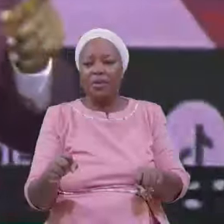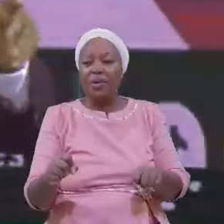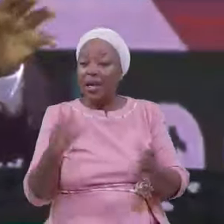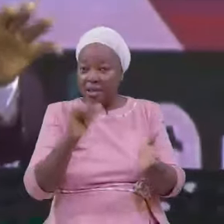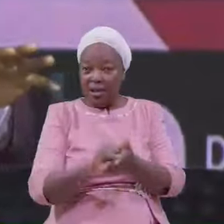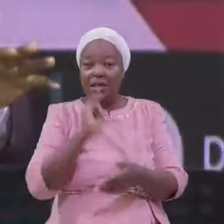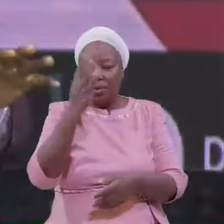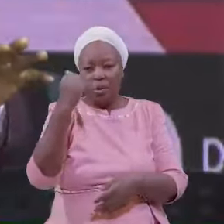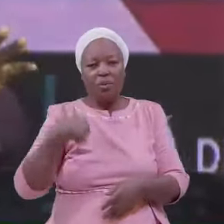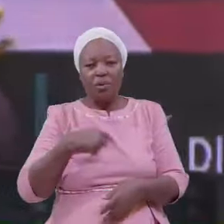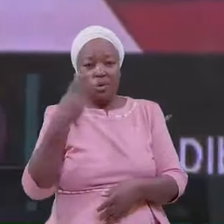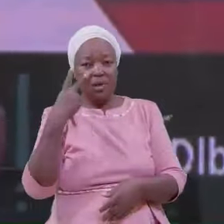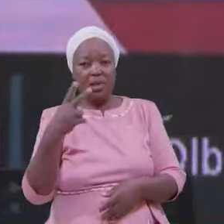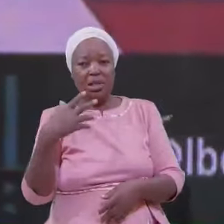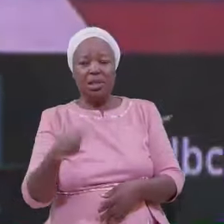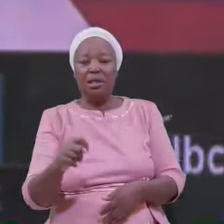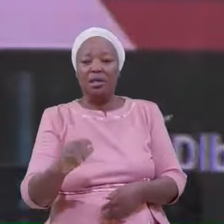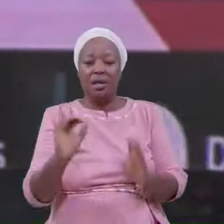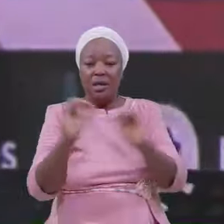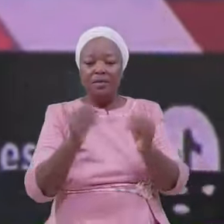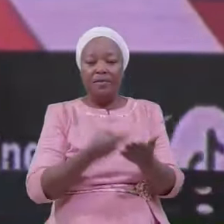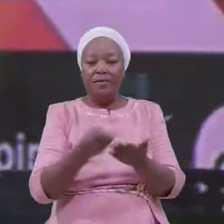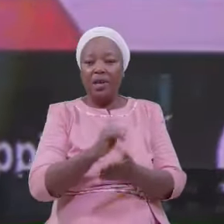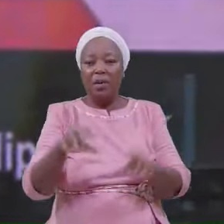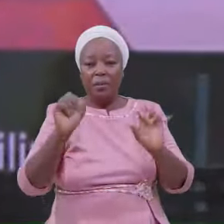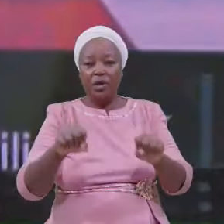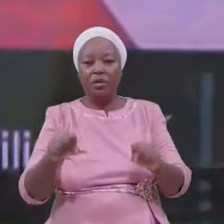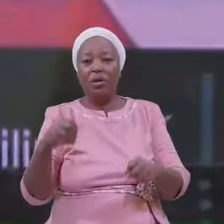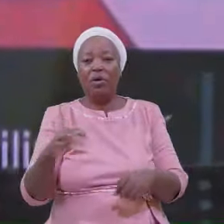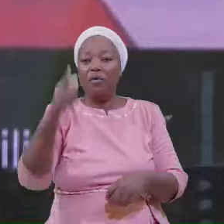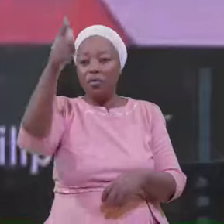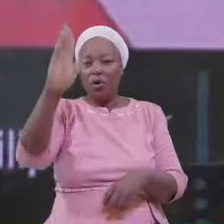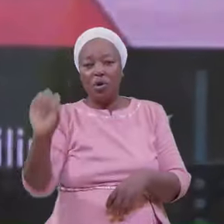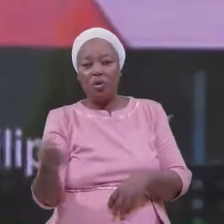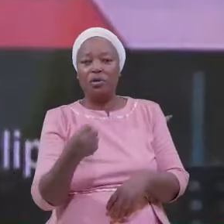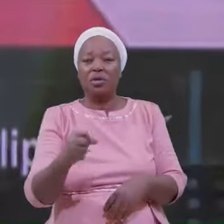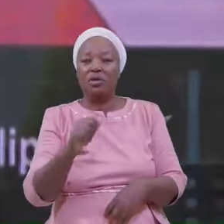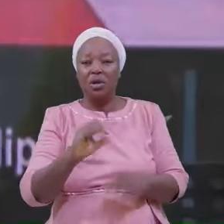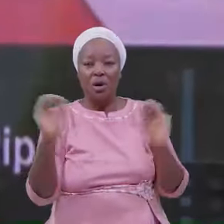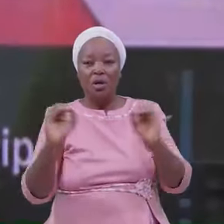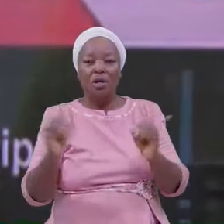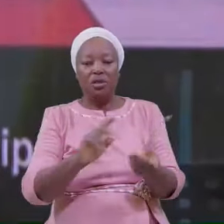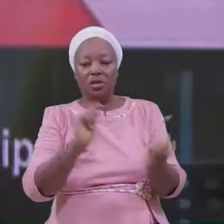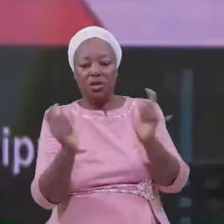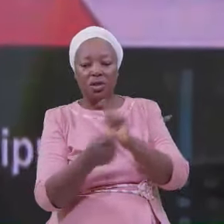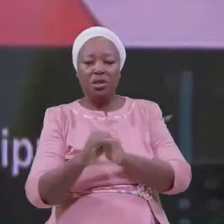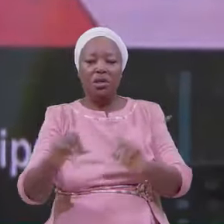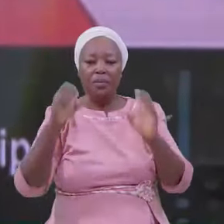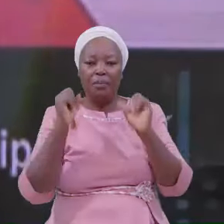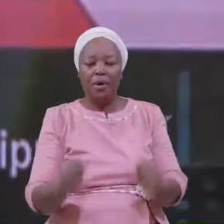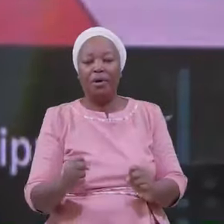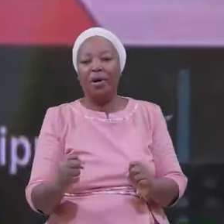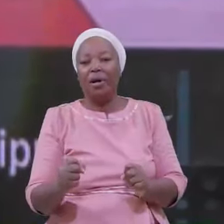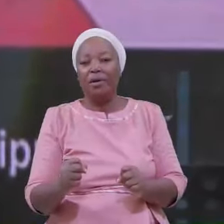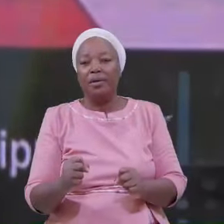at the unfailing possibilities of God's unchanging power. Kaya ngayon ay